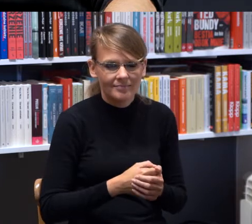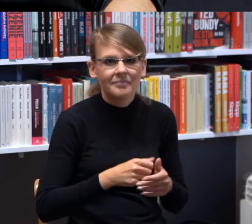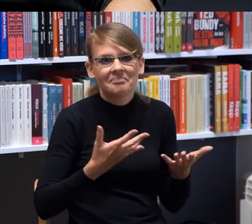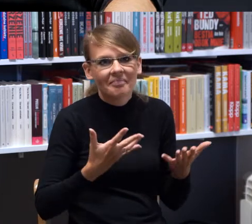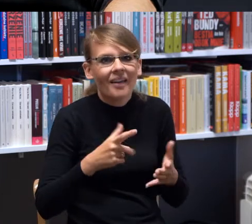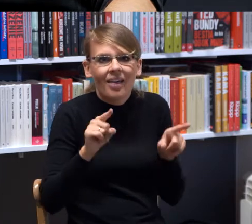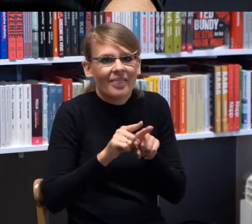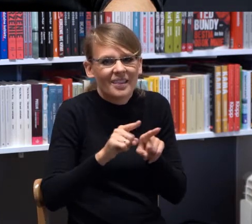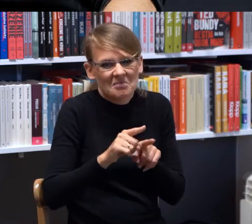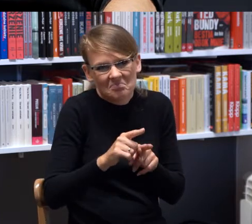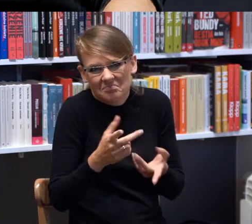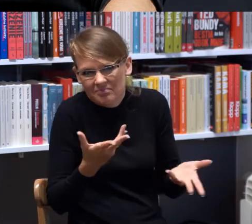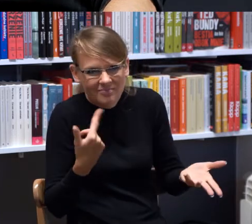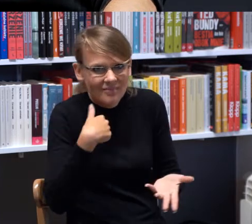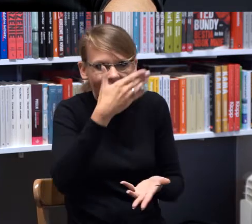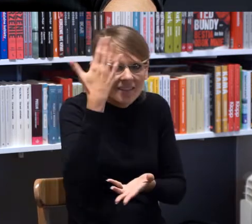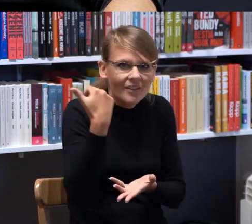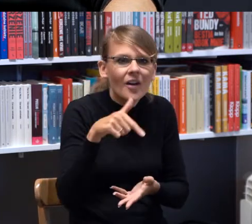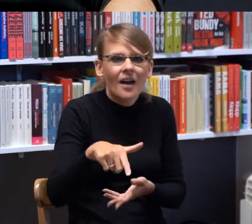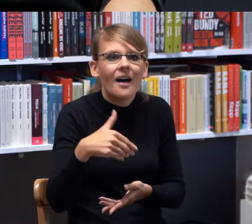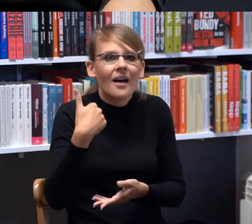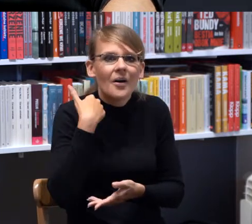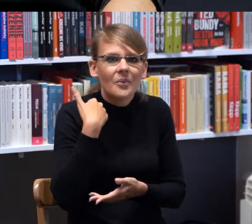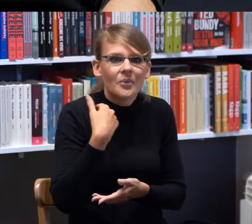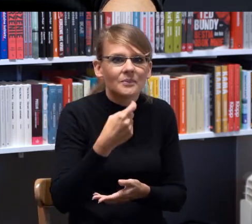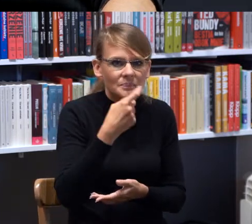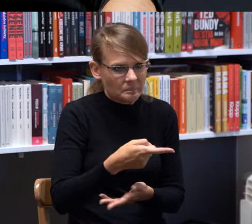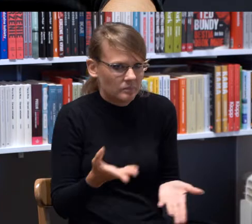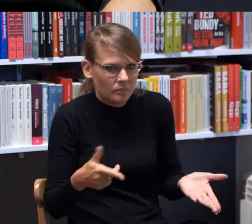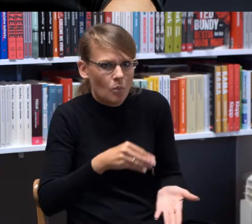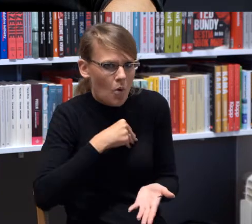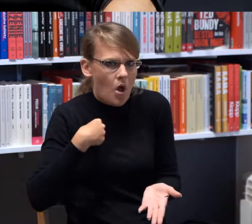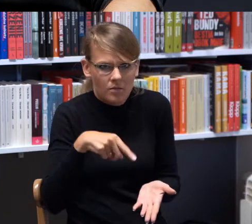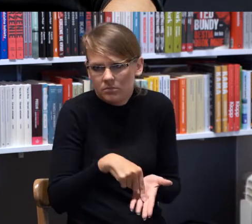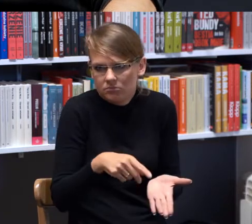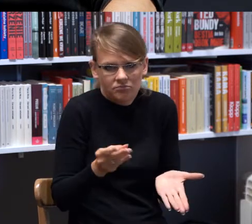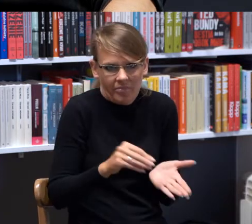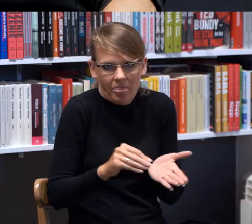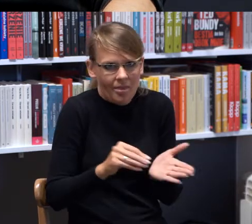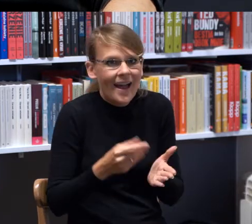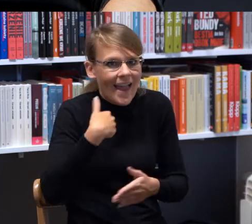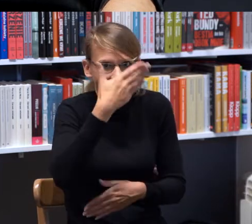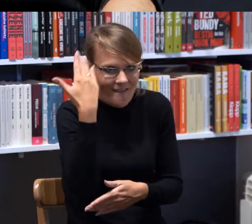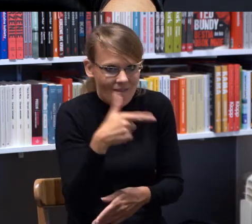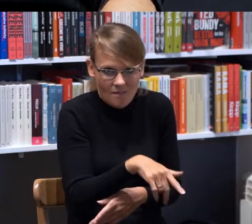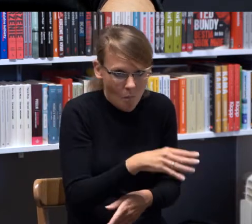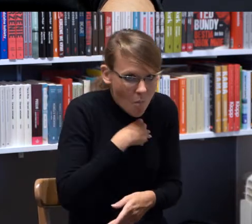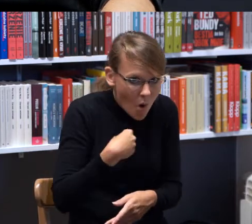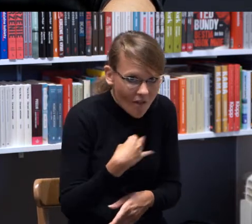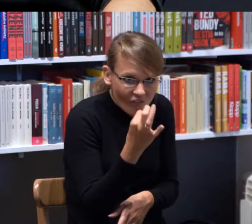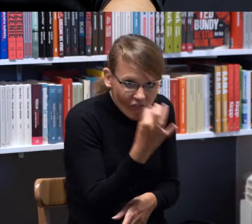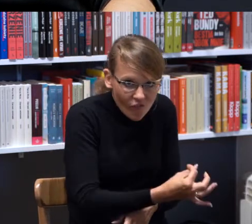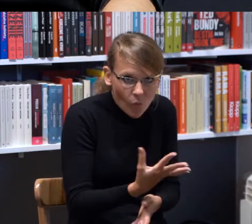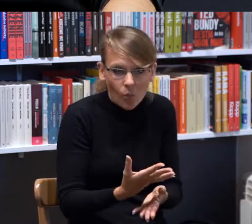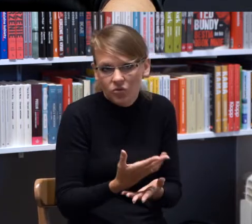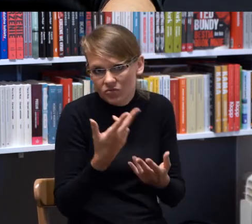No ja też nie wiem, bo tam padło takie sformułowanie, że właśnie to jest nasza polska obyczajowość. Ja nie mam pojęcia, czy to jest polskie, czy to nie jest polskie, ale na pewno